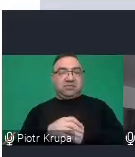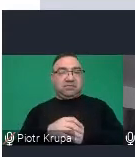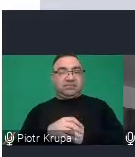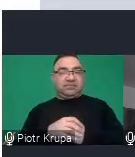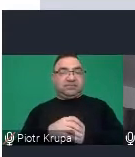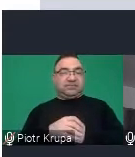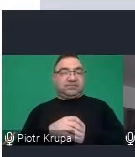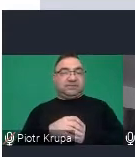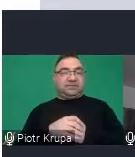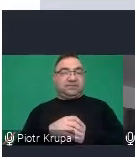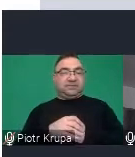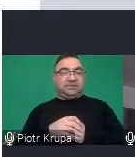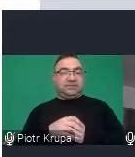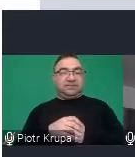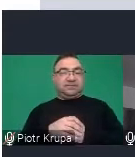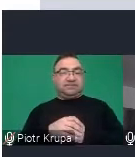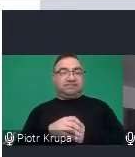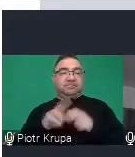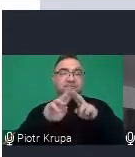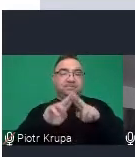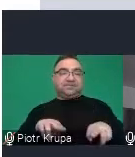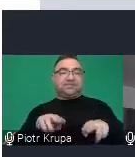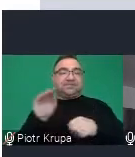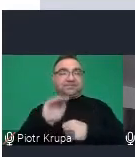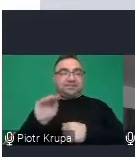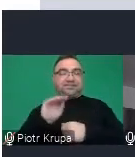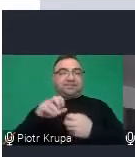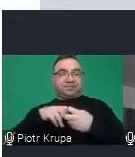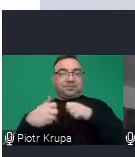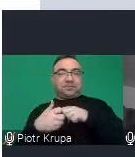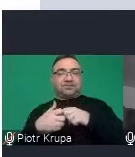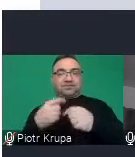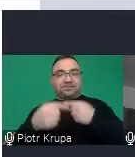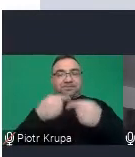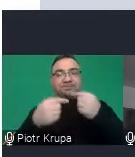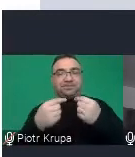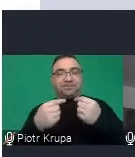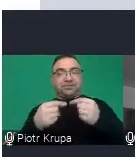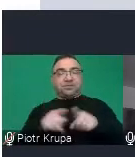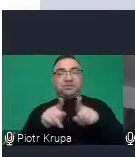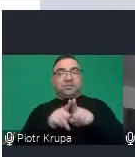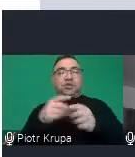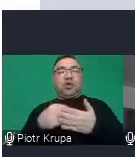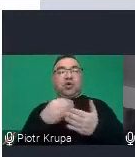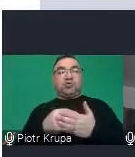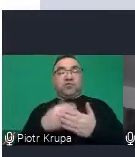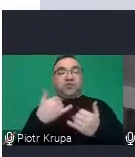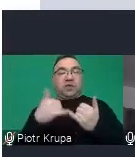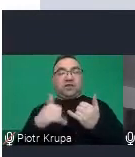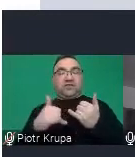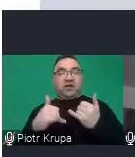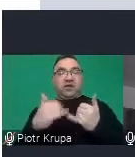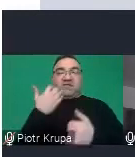przedsiębiorstwa ciepłowniczego, i pozostałe dwa problemy, dystrybucja i wzrost kosztów paliwa, zakupu